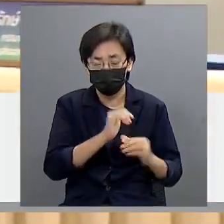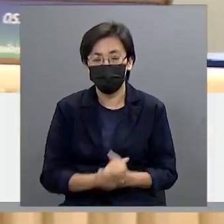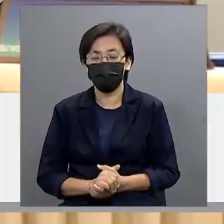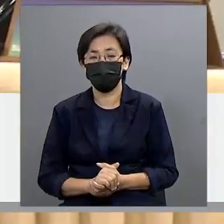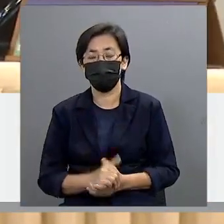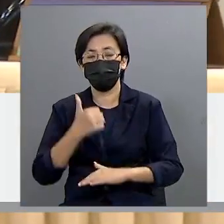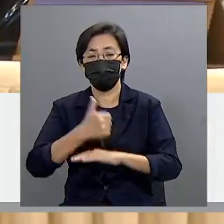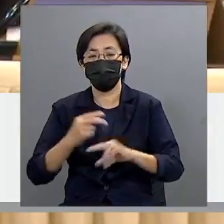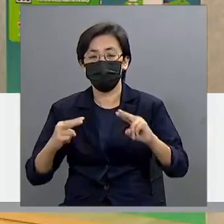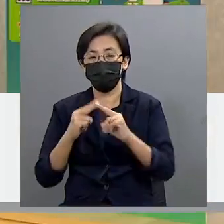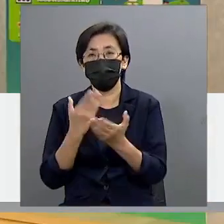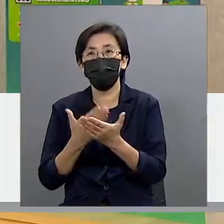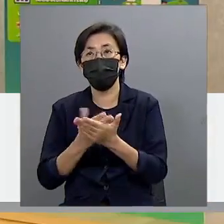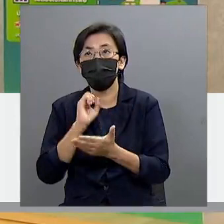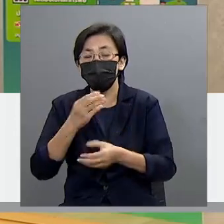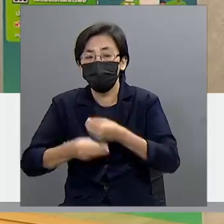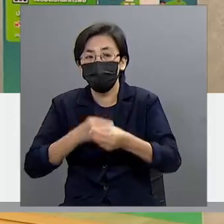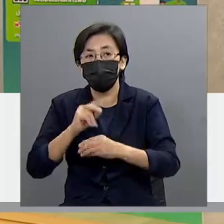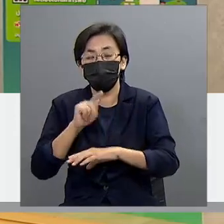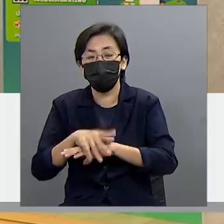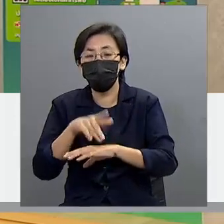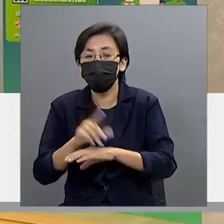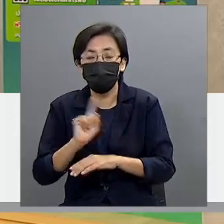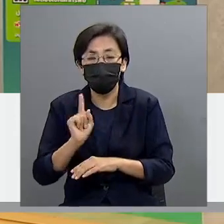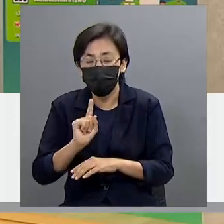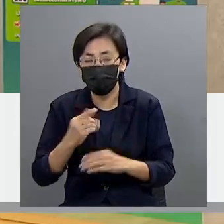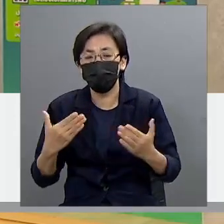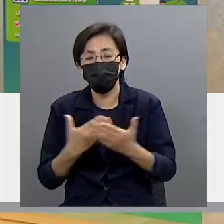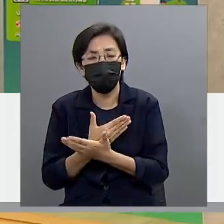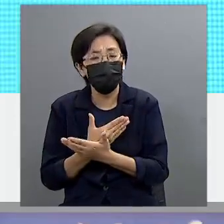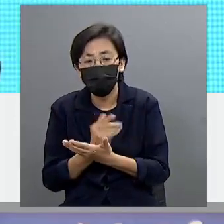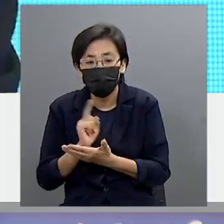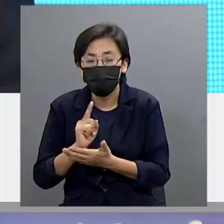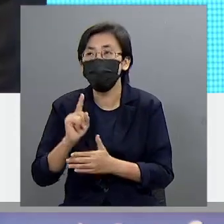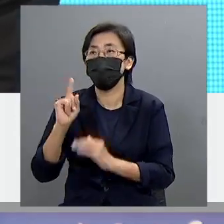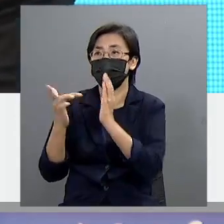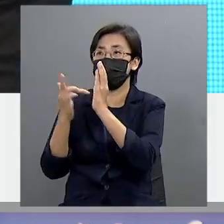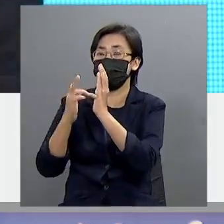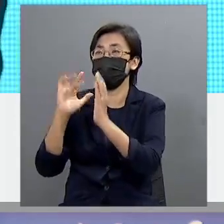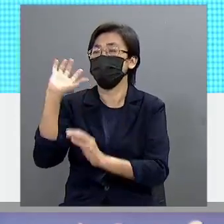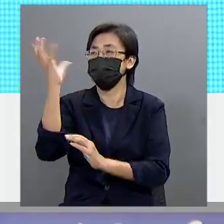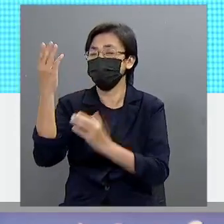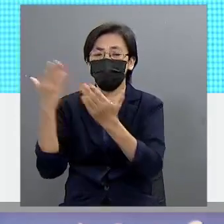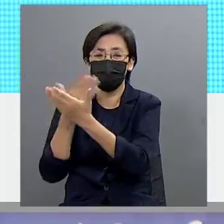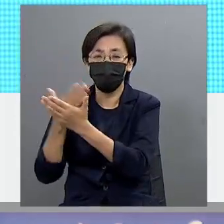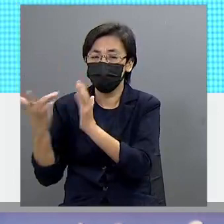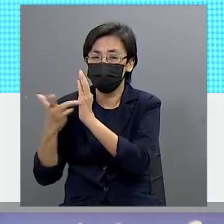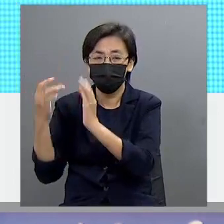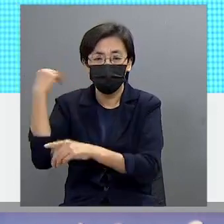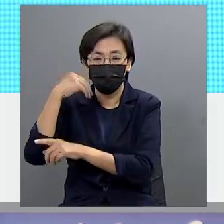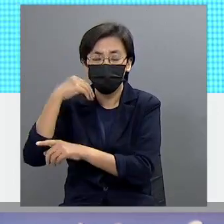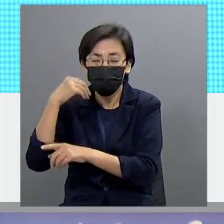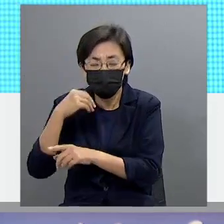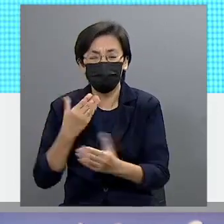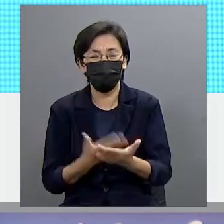าวิธีขายออนไลน์เนี่ยจริงๆมันเป็นการเปลี่ยนไปตามโลกยุคดิจิทัลแล้วก็ช่วยแก้ปัญหาราคาสลากที่